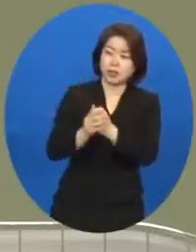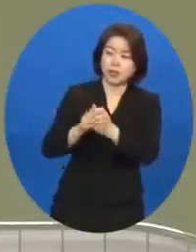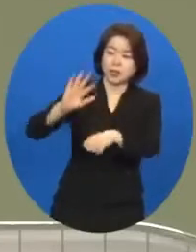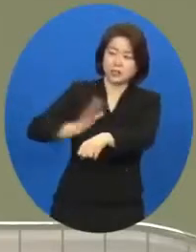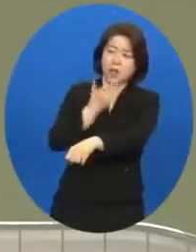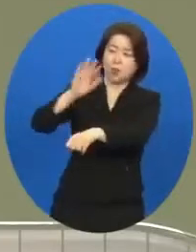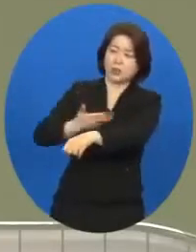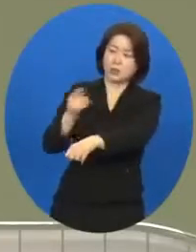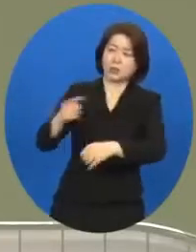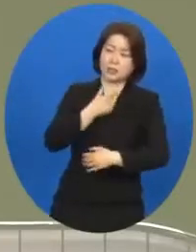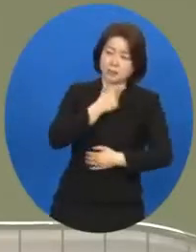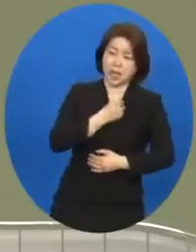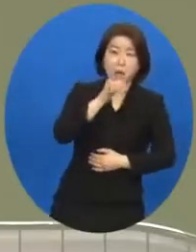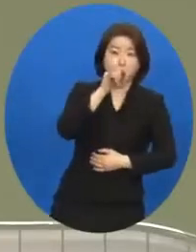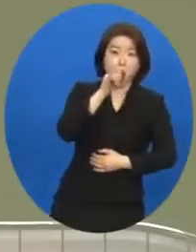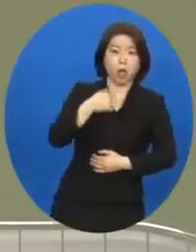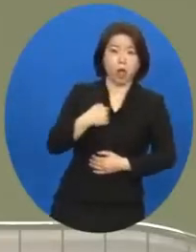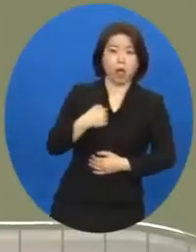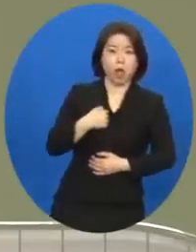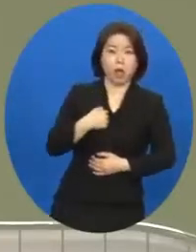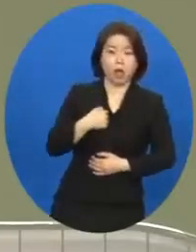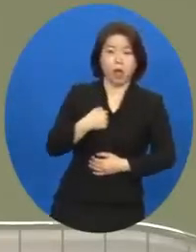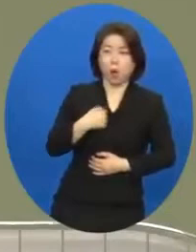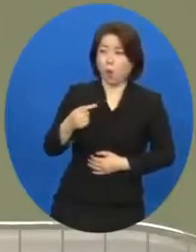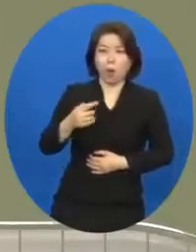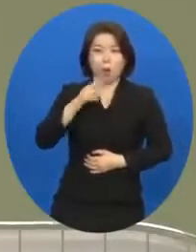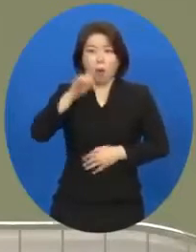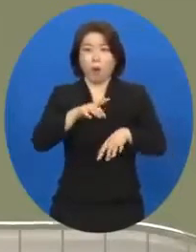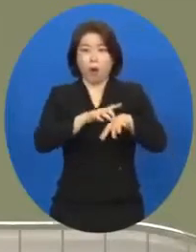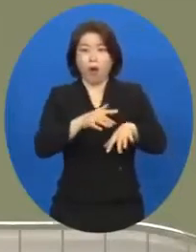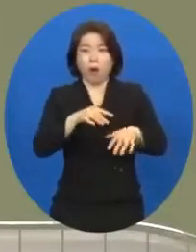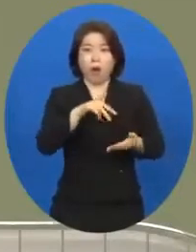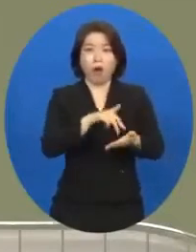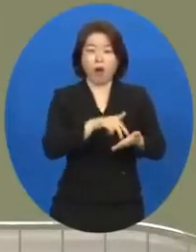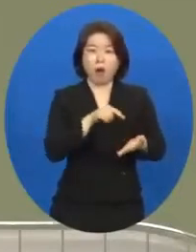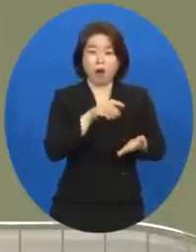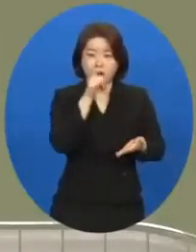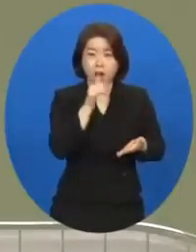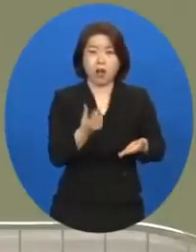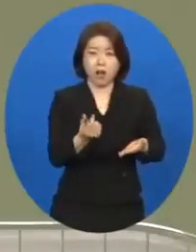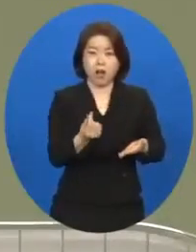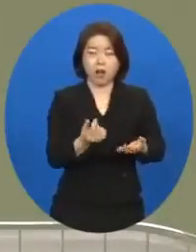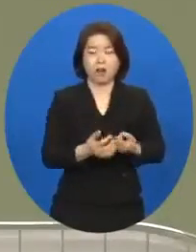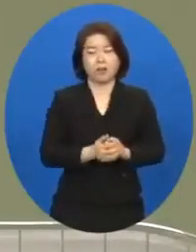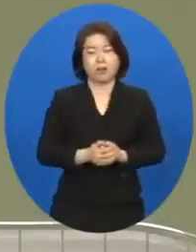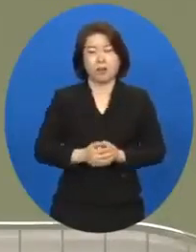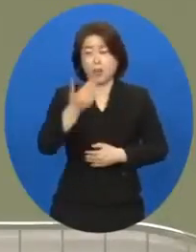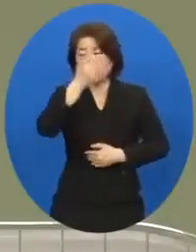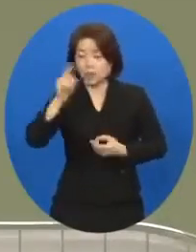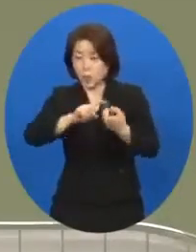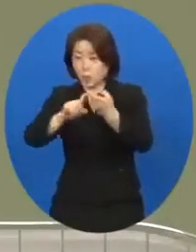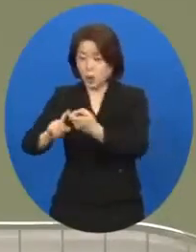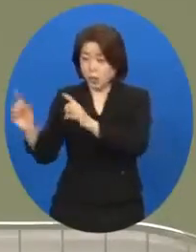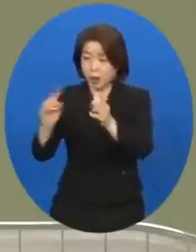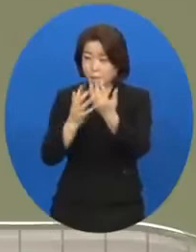쓰기를 바라고 있더라. 그럼 악마죠. 아니 청년연합집회